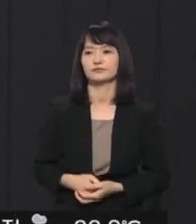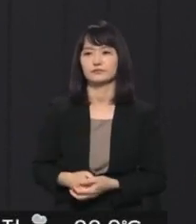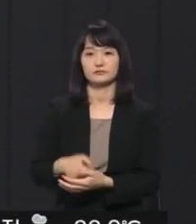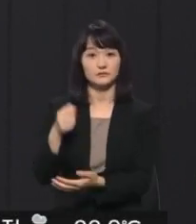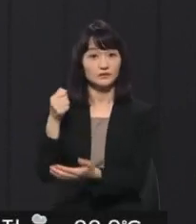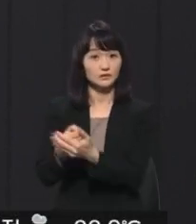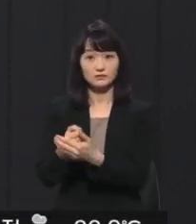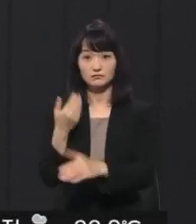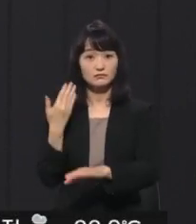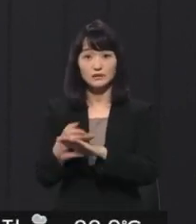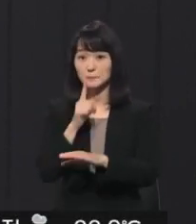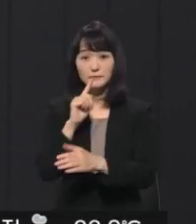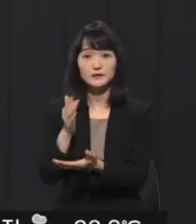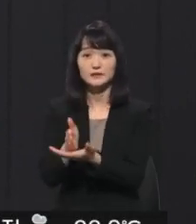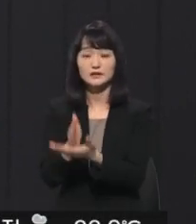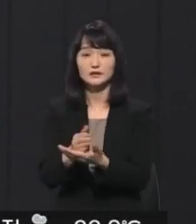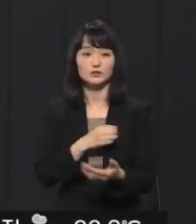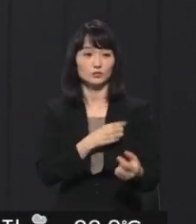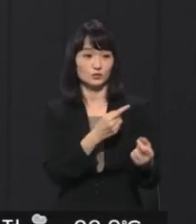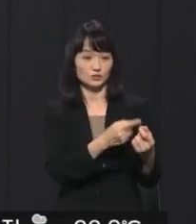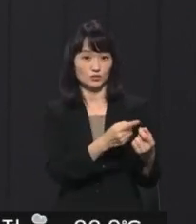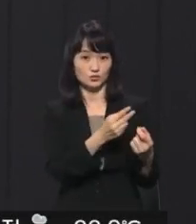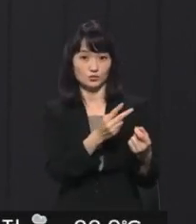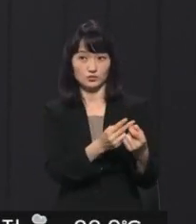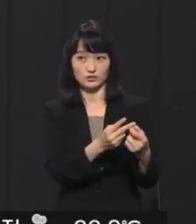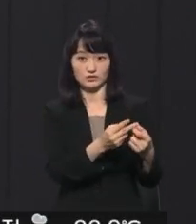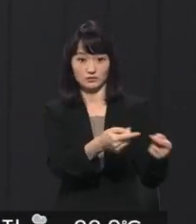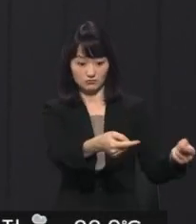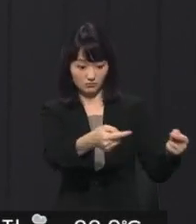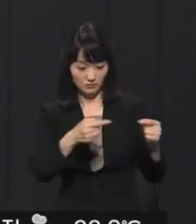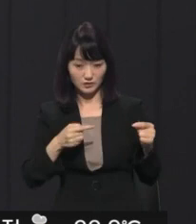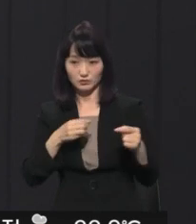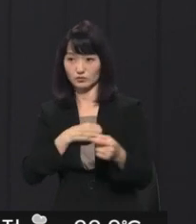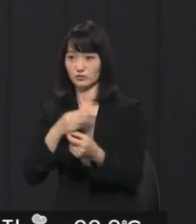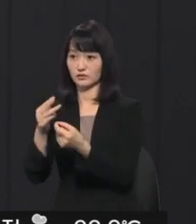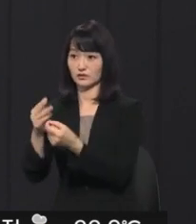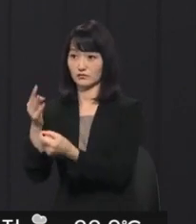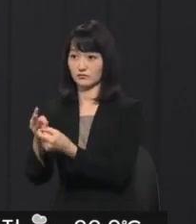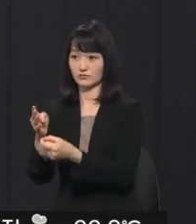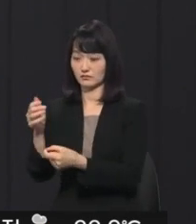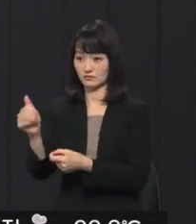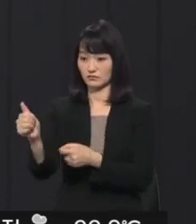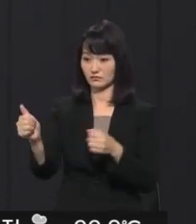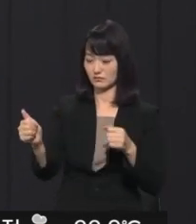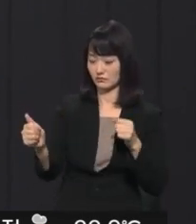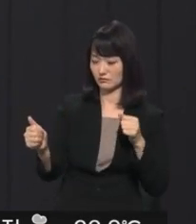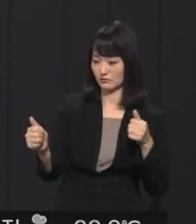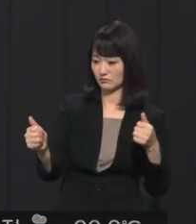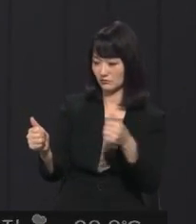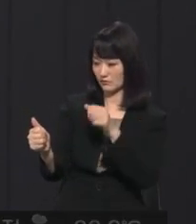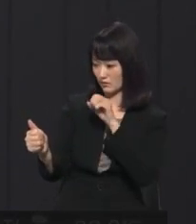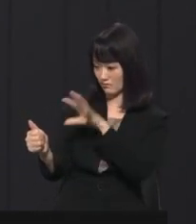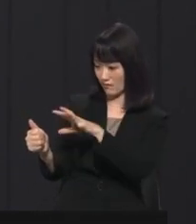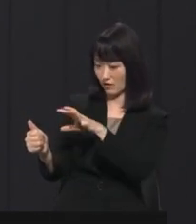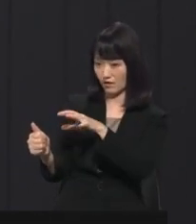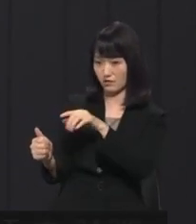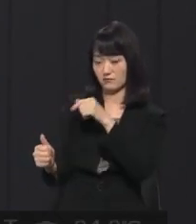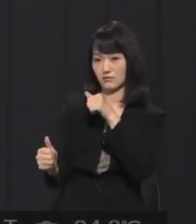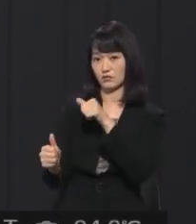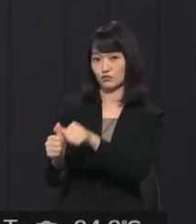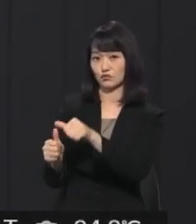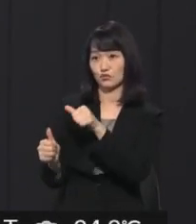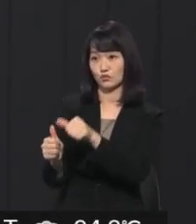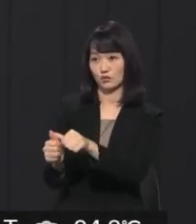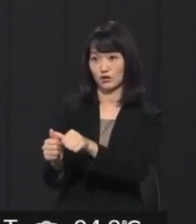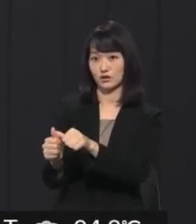마세요 심지어 노 초 재선 들이 나와 가지고 중 지인들한테 경고합니다 어휘 하지 마세요 전 소리 하지 마세요 뭐 자기 장사 하지 마세요 근데